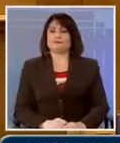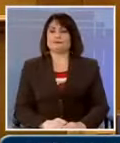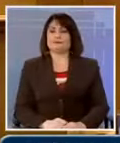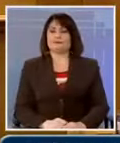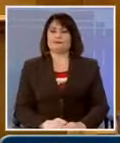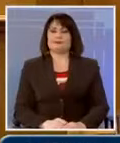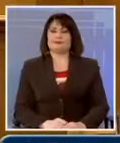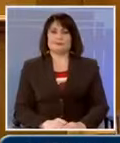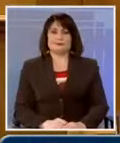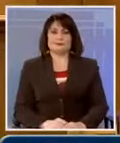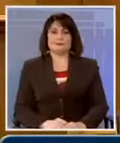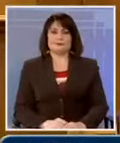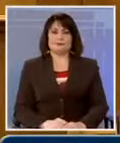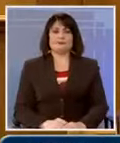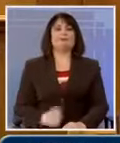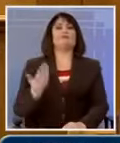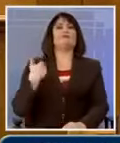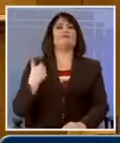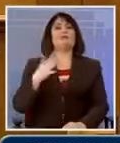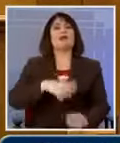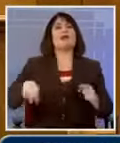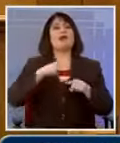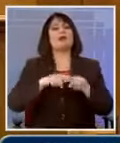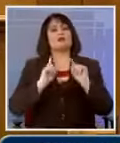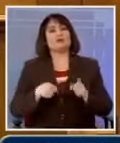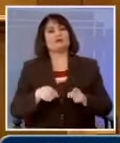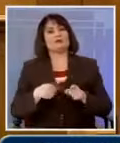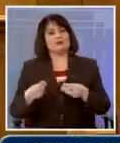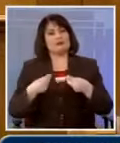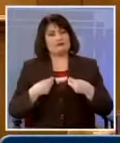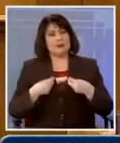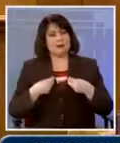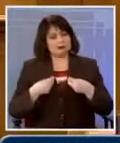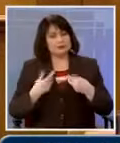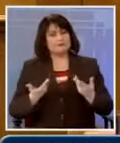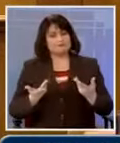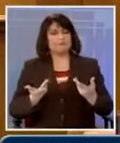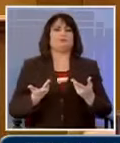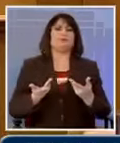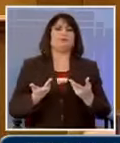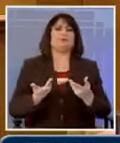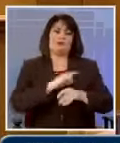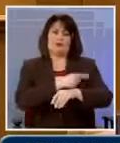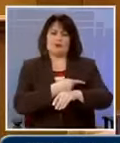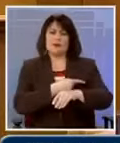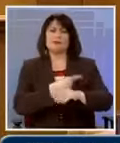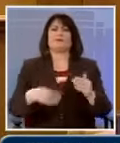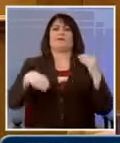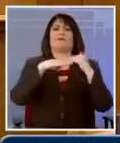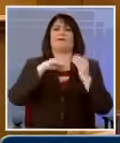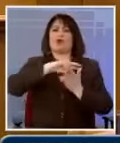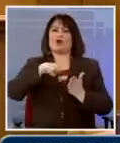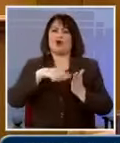η ανάκτηση της λαϊκής μας κυριαρχίας, η αποκατάσταση του ισότιμου